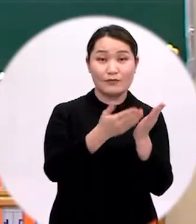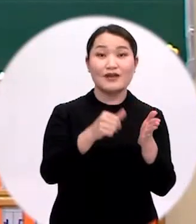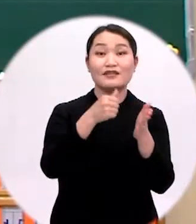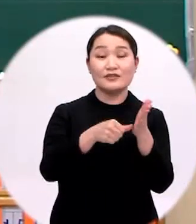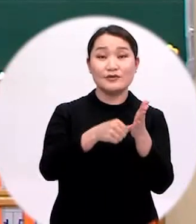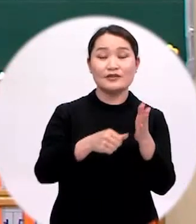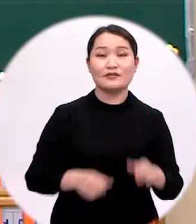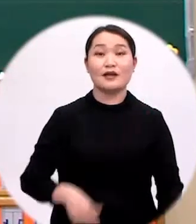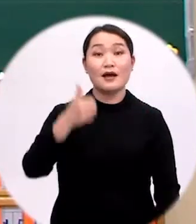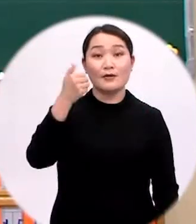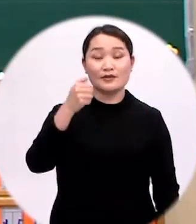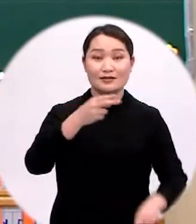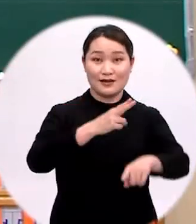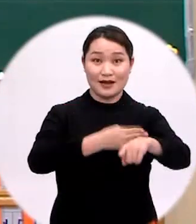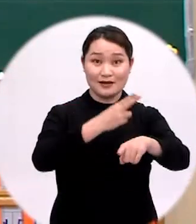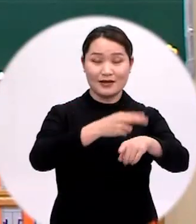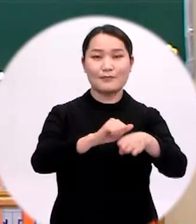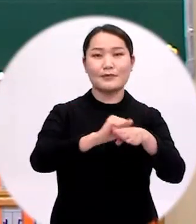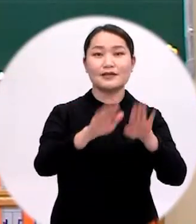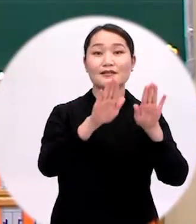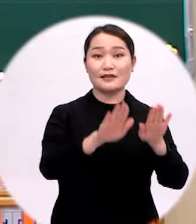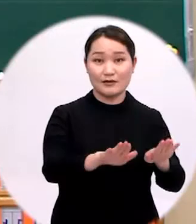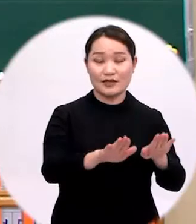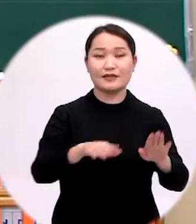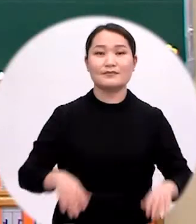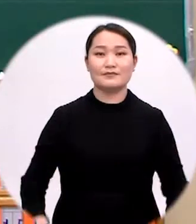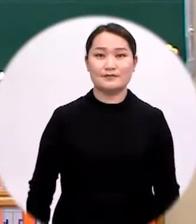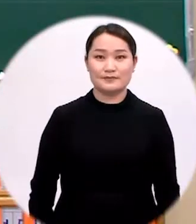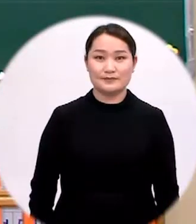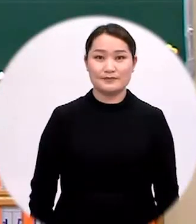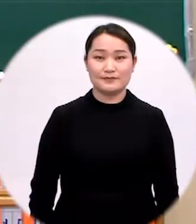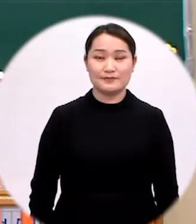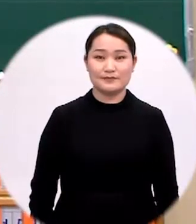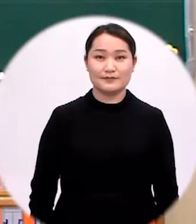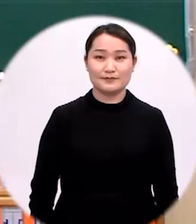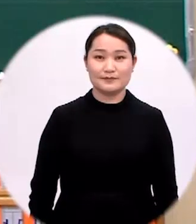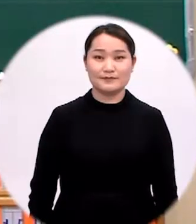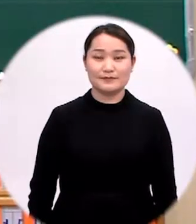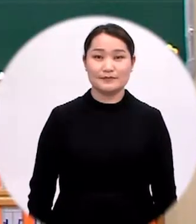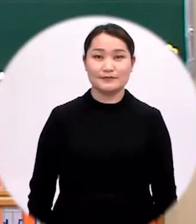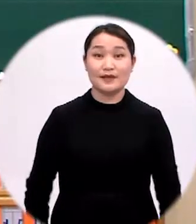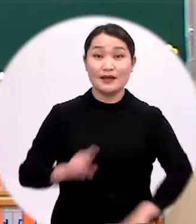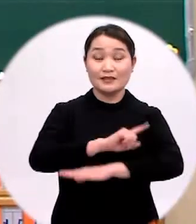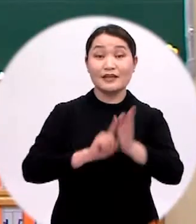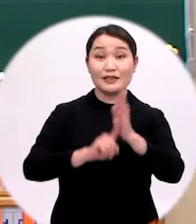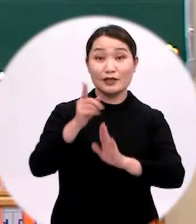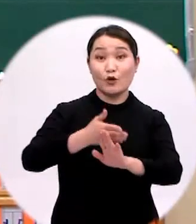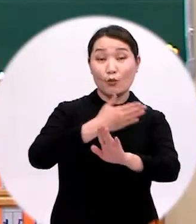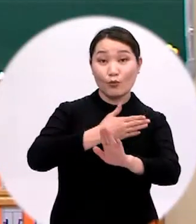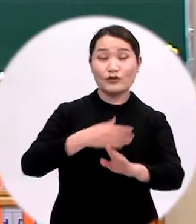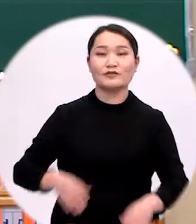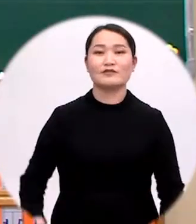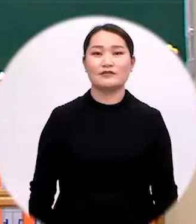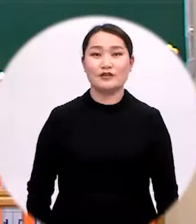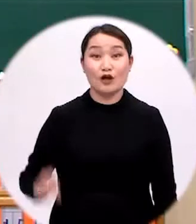хичээлийн дэвтэр үзэг харандаа гэдэг хичээлийн хэрэгслүүдэд бэлтгэсэн байгаа хаа. За хичээлээ эхлэхийн өмнө багш